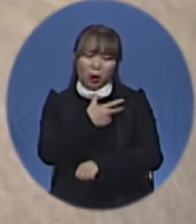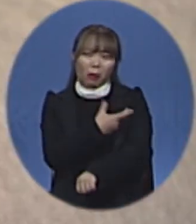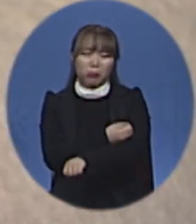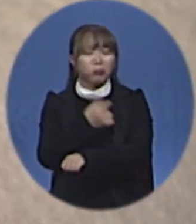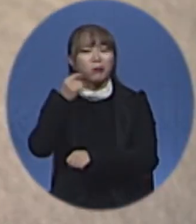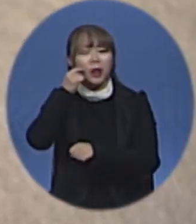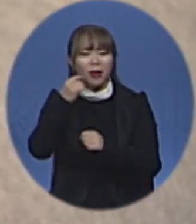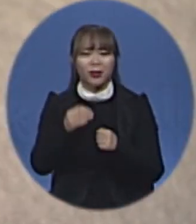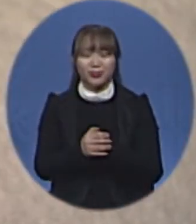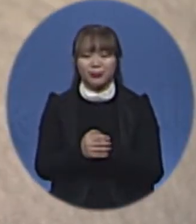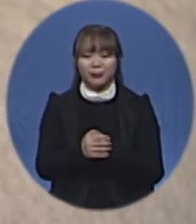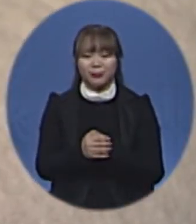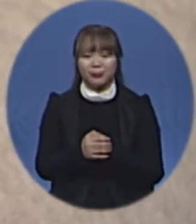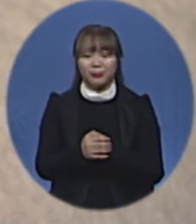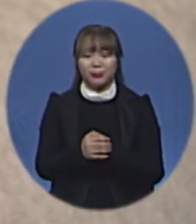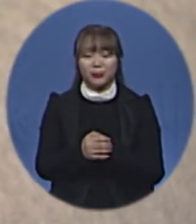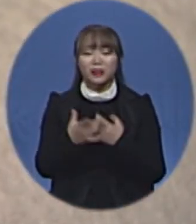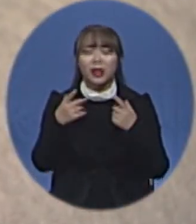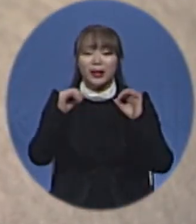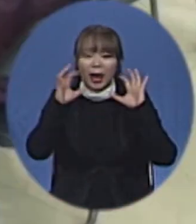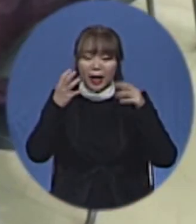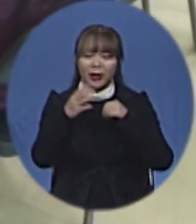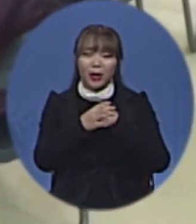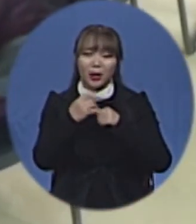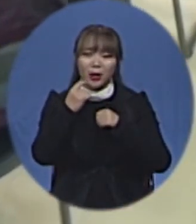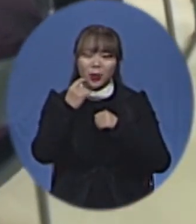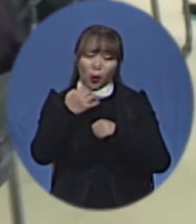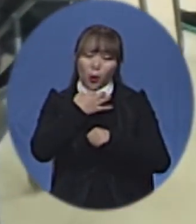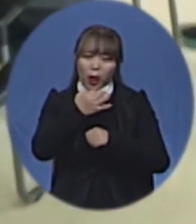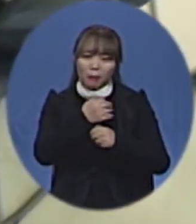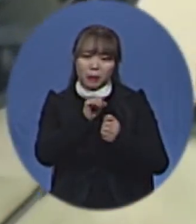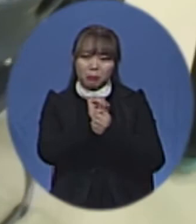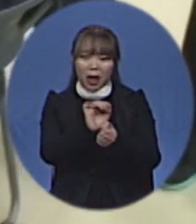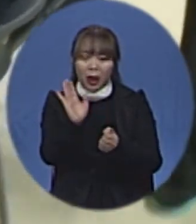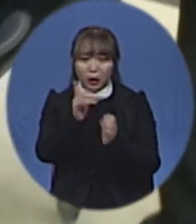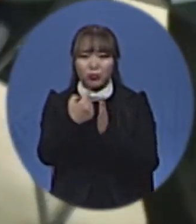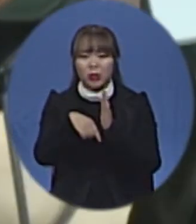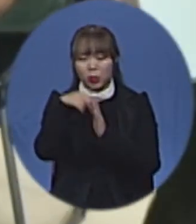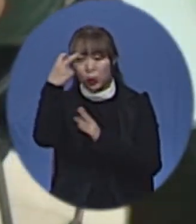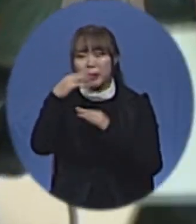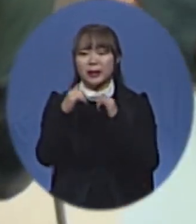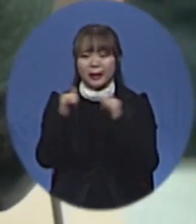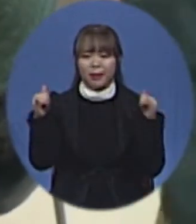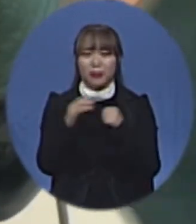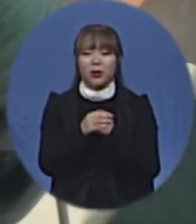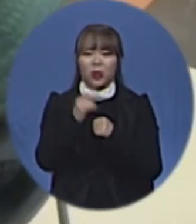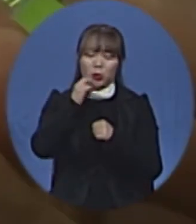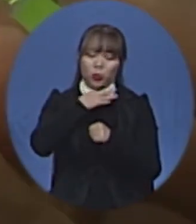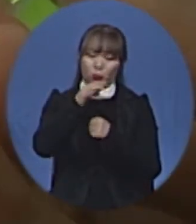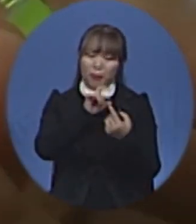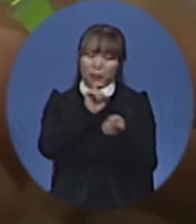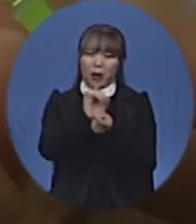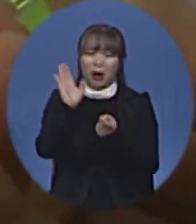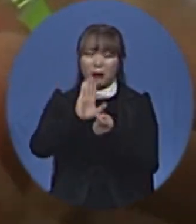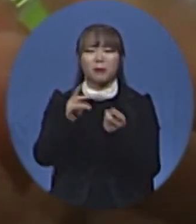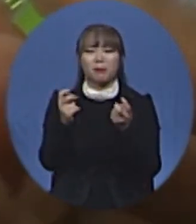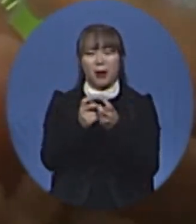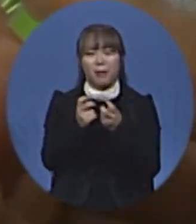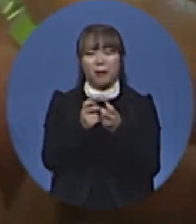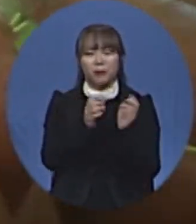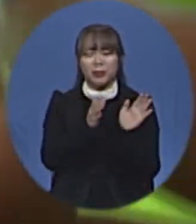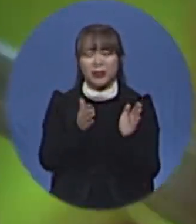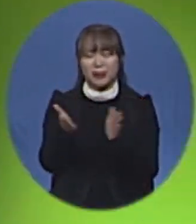수가 없거든요. 그런 아이들에게 독감을 옮기지 않으려면 돌보는 사람들이 독감에 걸리지 않는 수밖에 없겠죠.